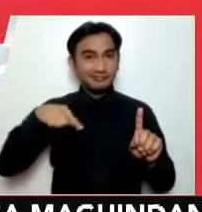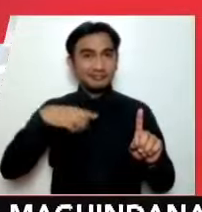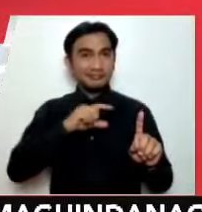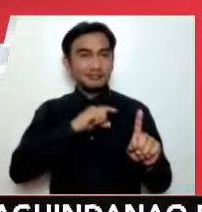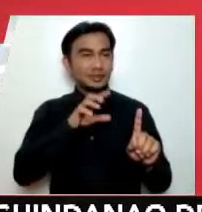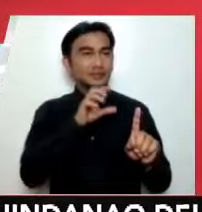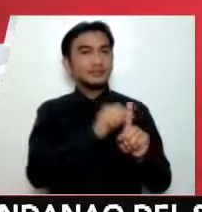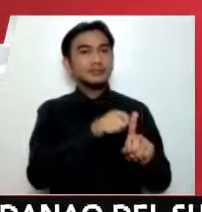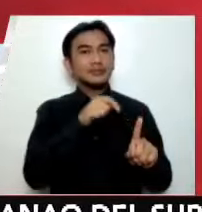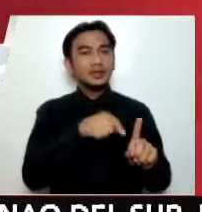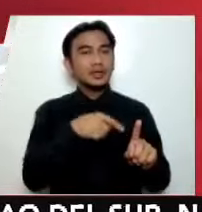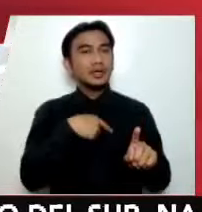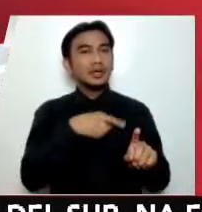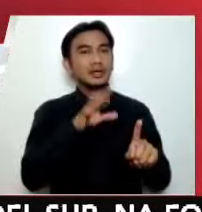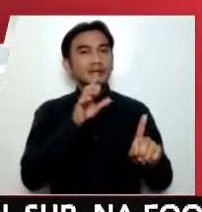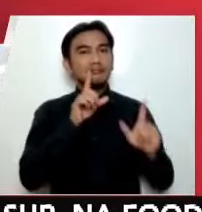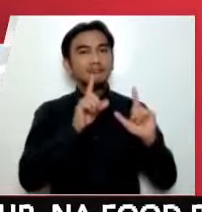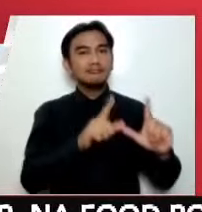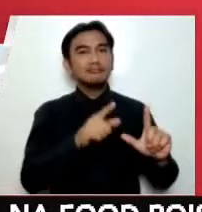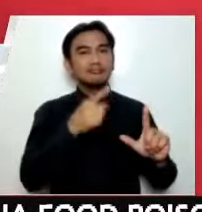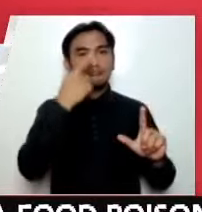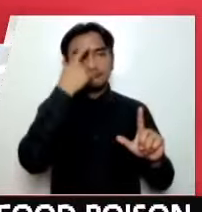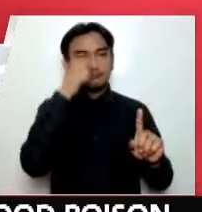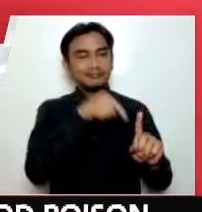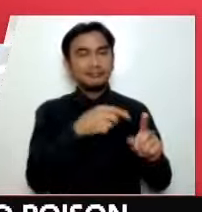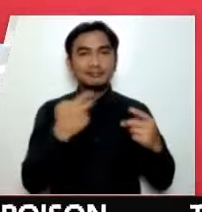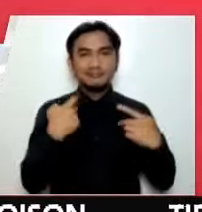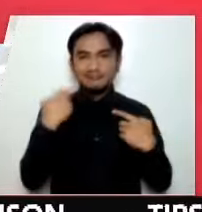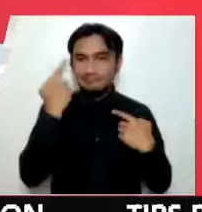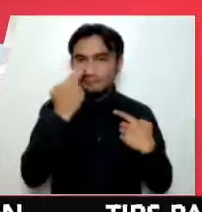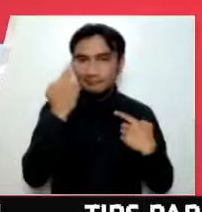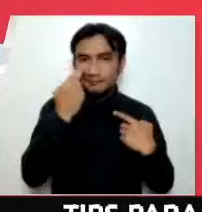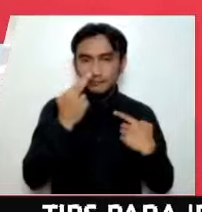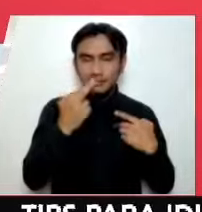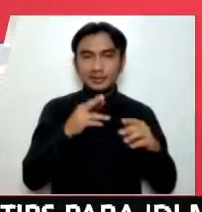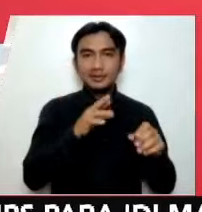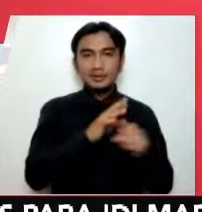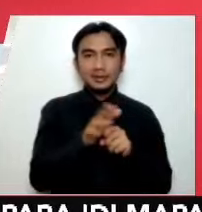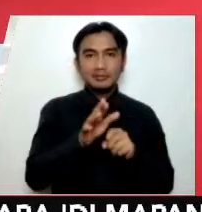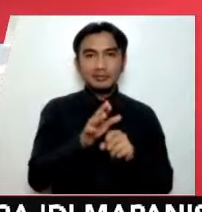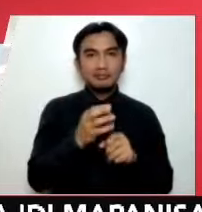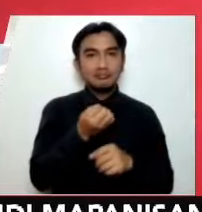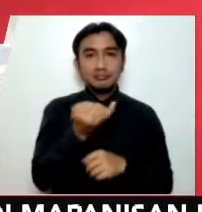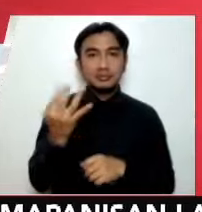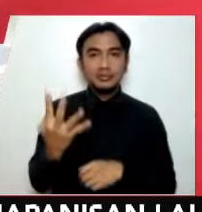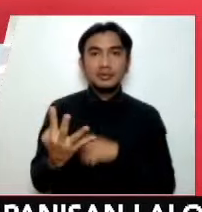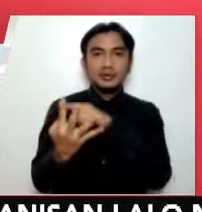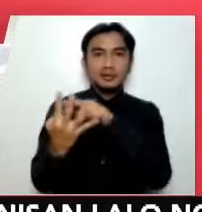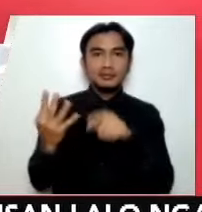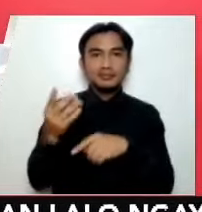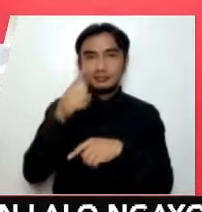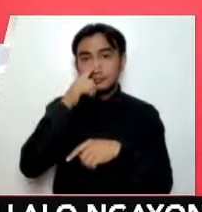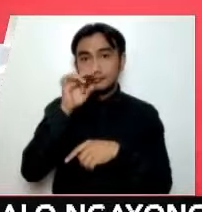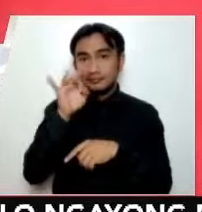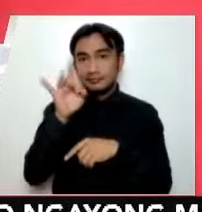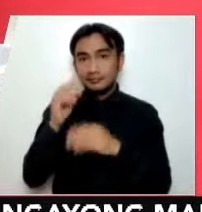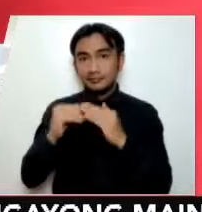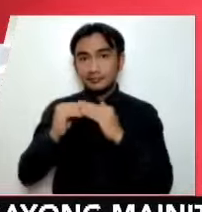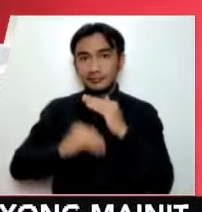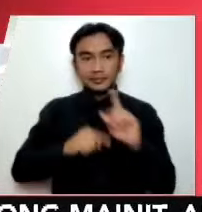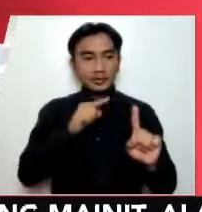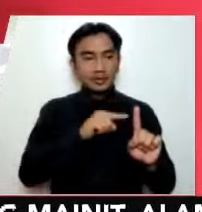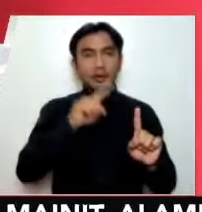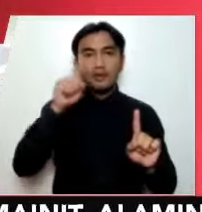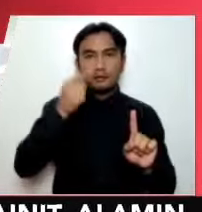wanted pala siya sa kasong panggagahasa ng hindi lang isa kundi apat na Menor De Edad una raw ginahasa ng suspect ang sariling